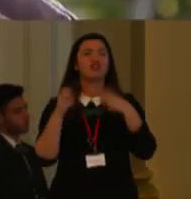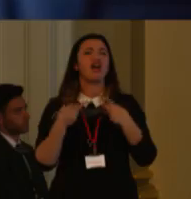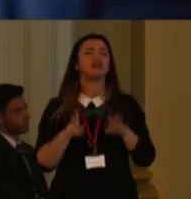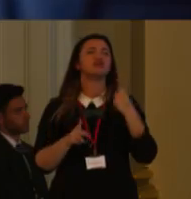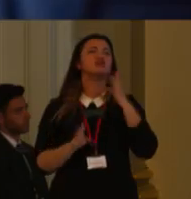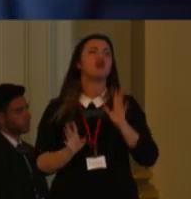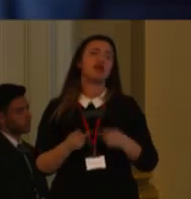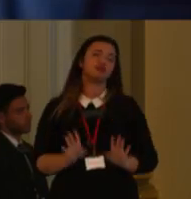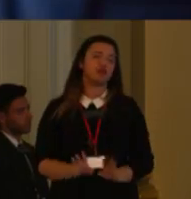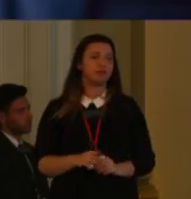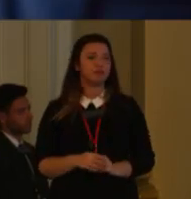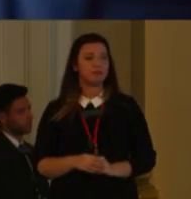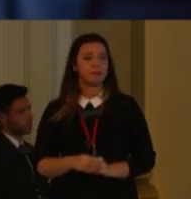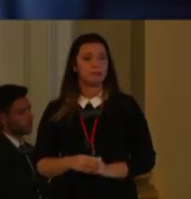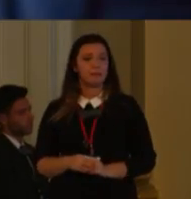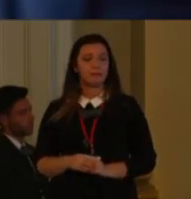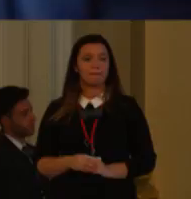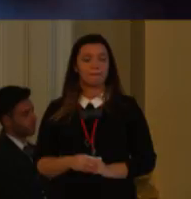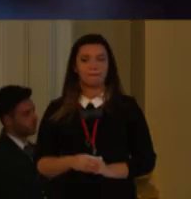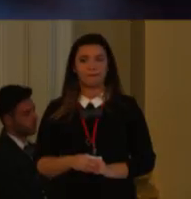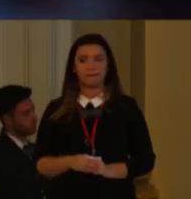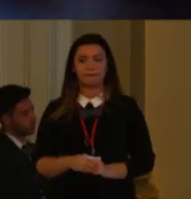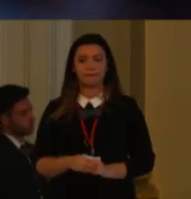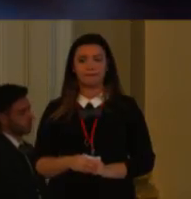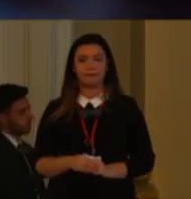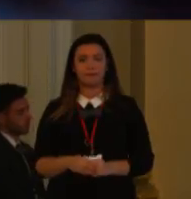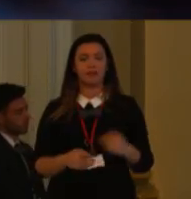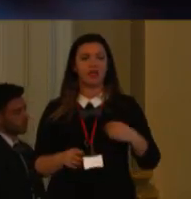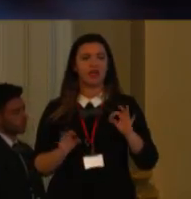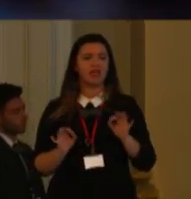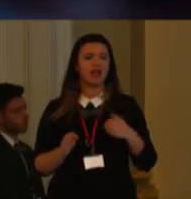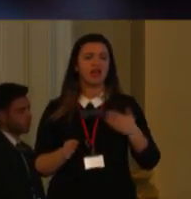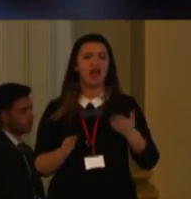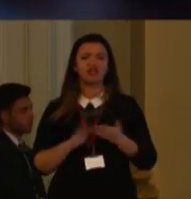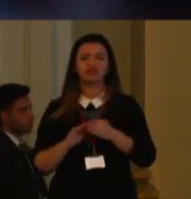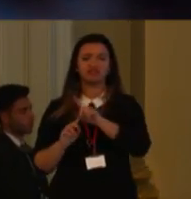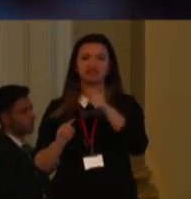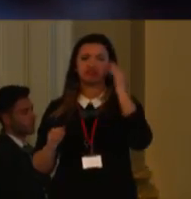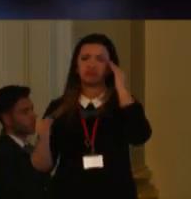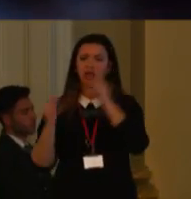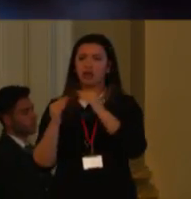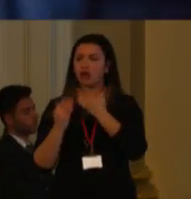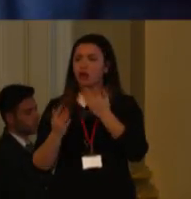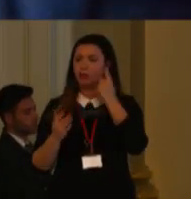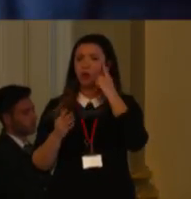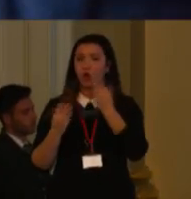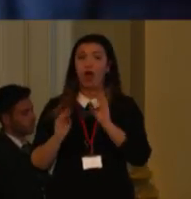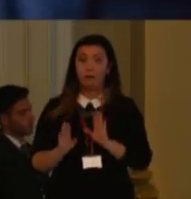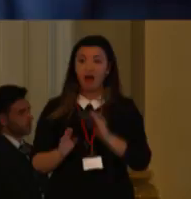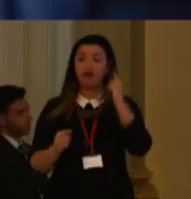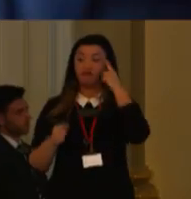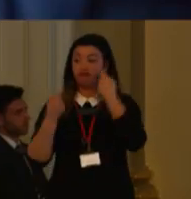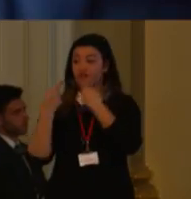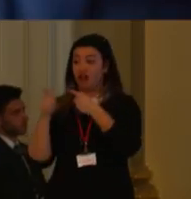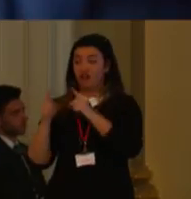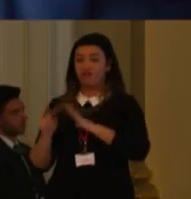görüşleri. Liseden arkadaşlarım var, liseyi burada okudum. Genelde görüşlerimiz uyar ama uymadığı zamanlar tabii ki oluyor. Çözülmeyecek